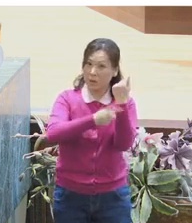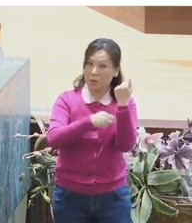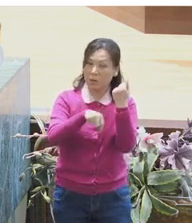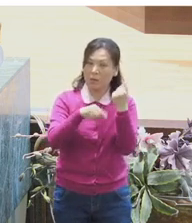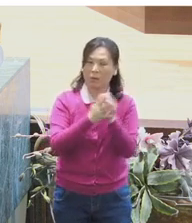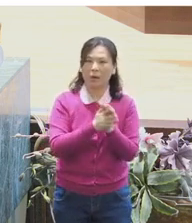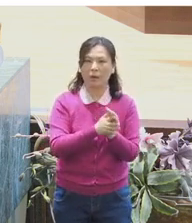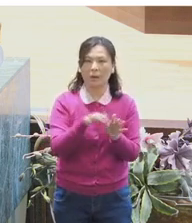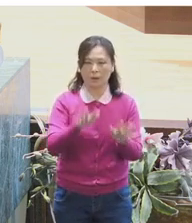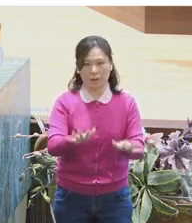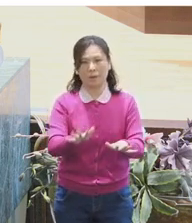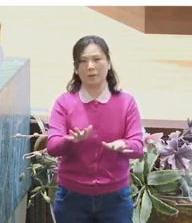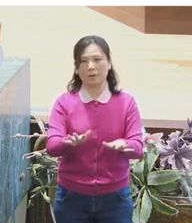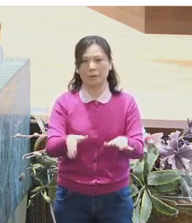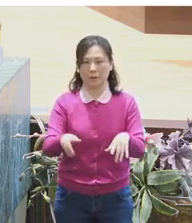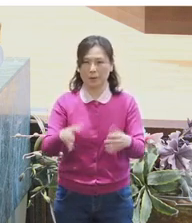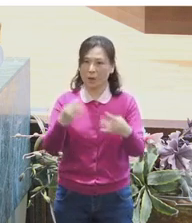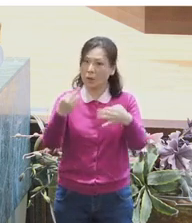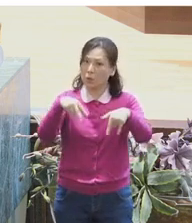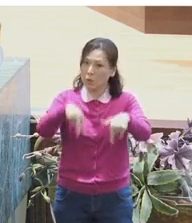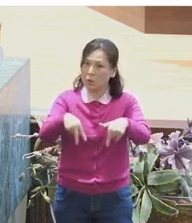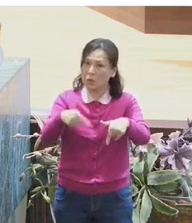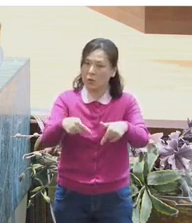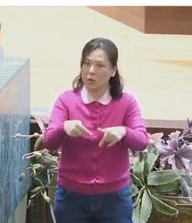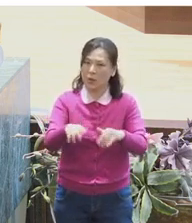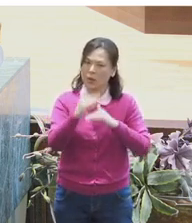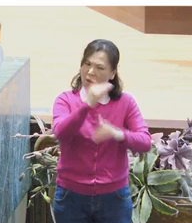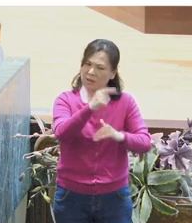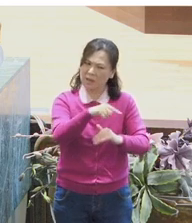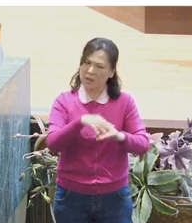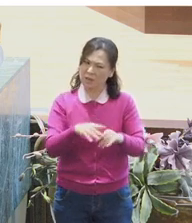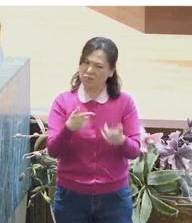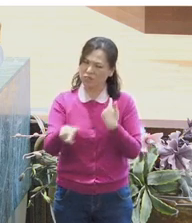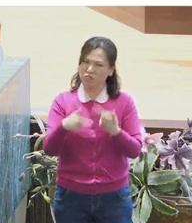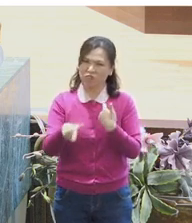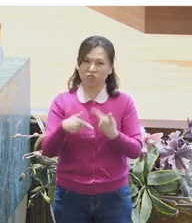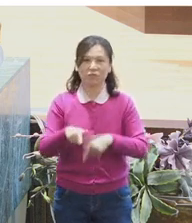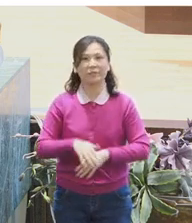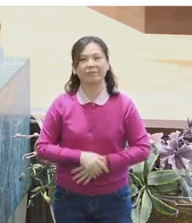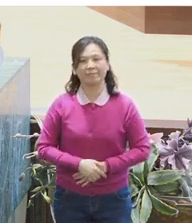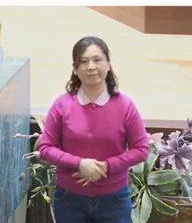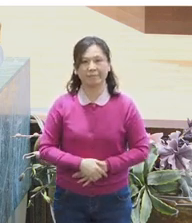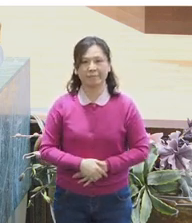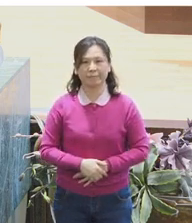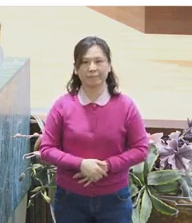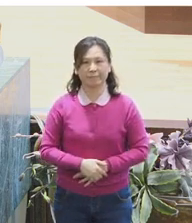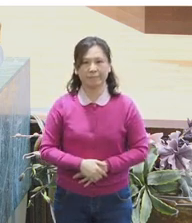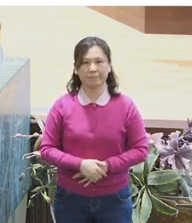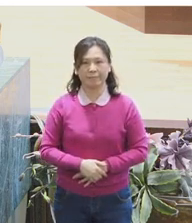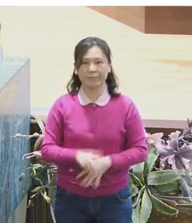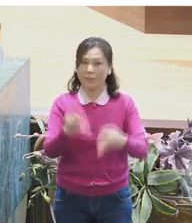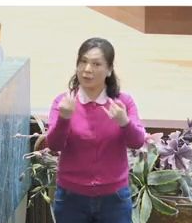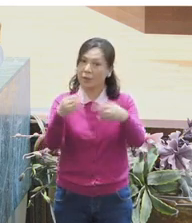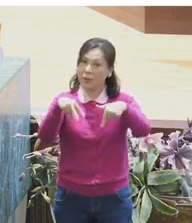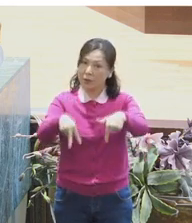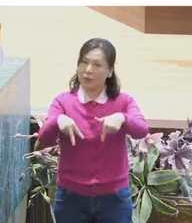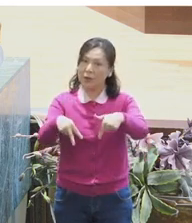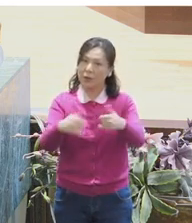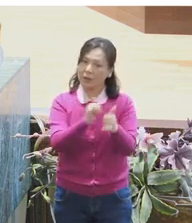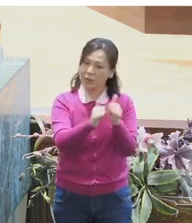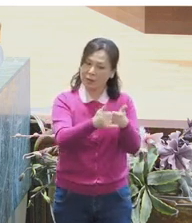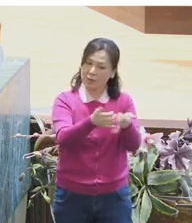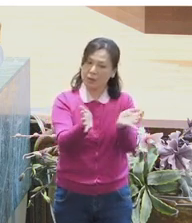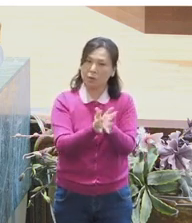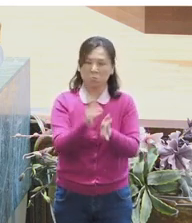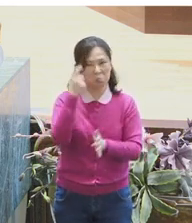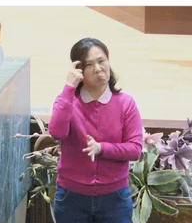数位时代要去规范一些事情的时候，就显得很格格不入。那这个时候，这个数位的社群就会觉得